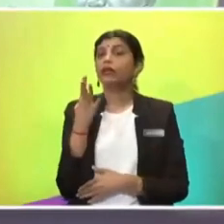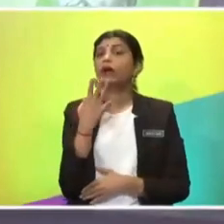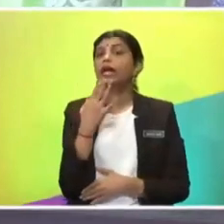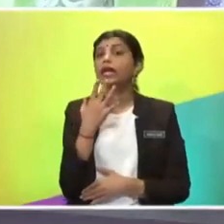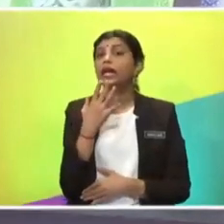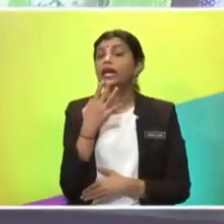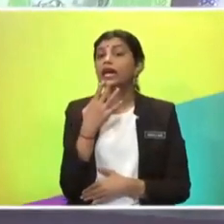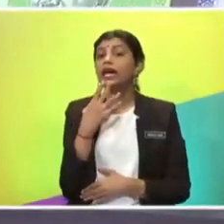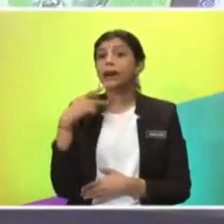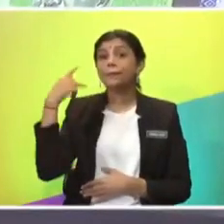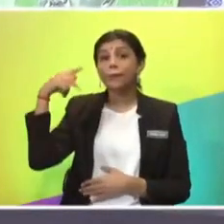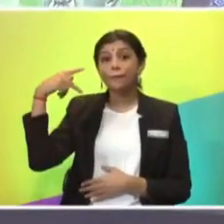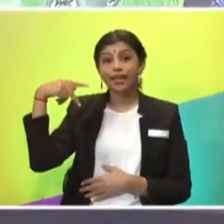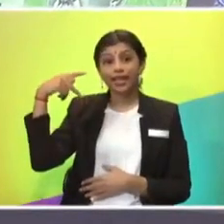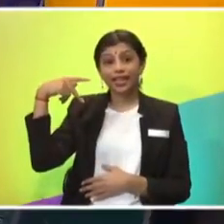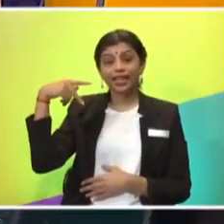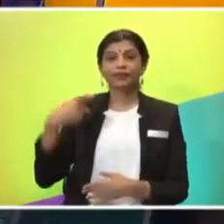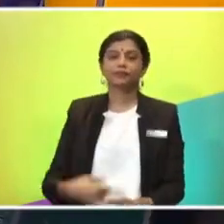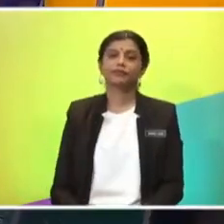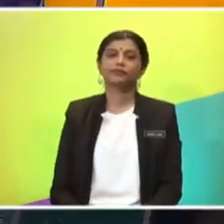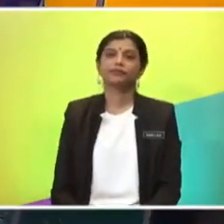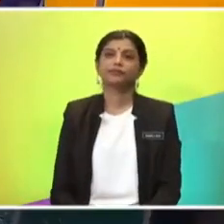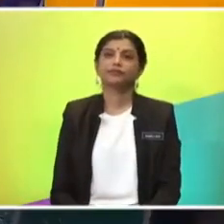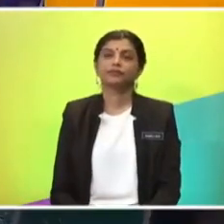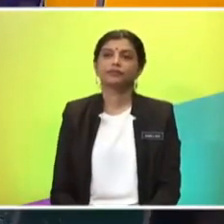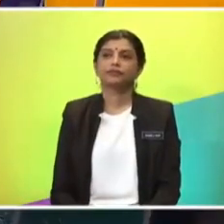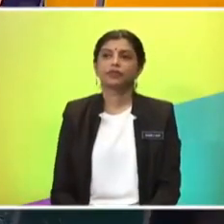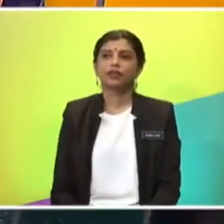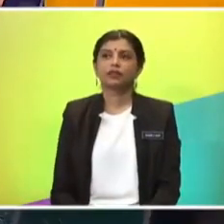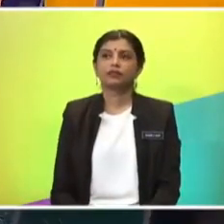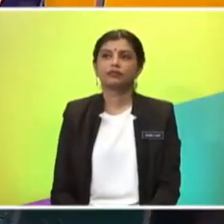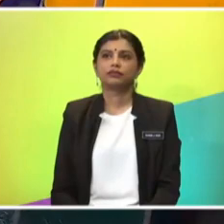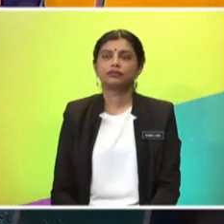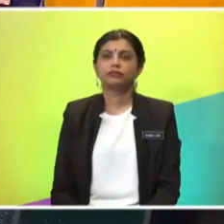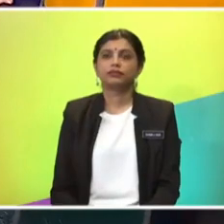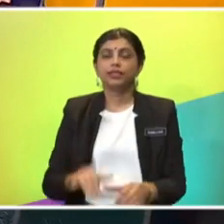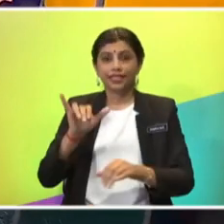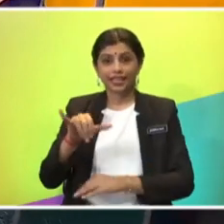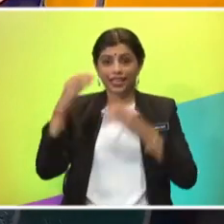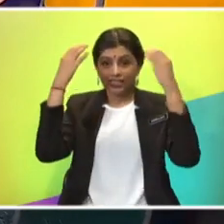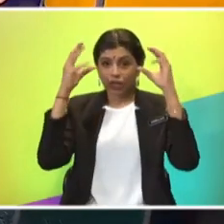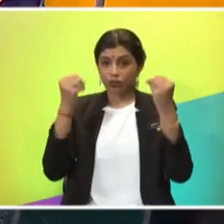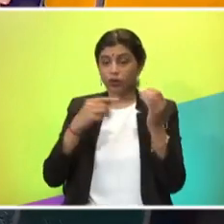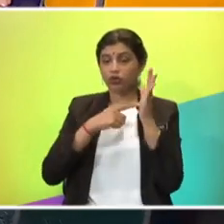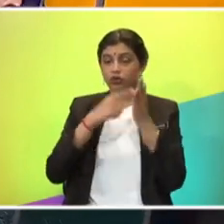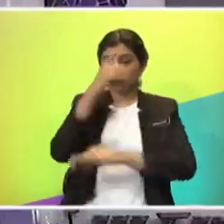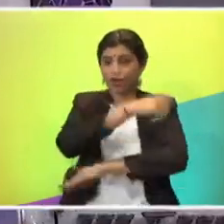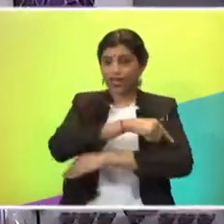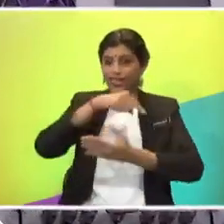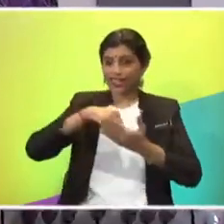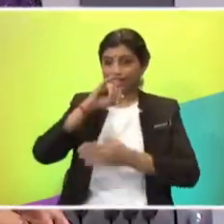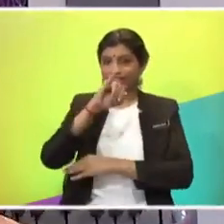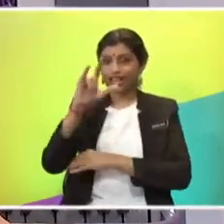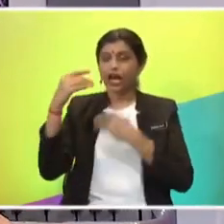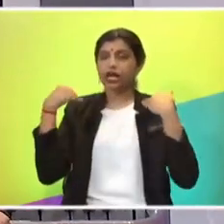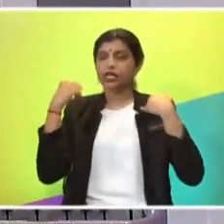berwarna ungu. Oh, okey. Ha. Tapi yang saya nak tunjukkan hari ini ialah ada satu